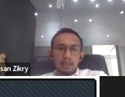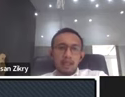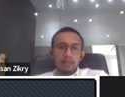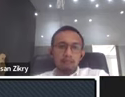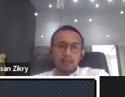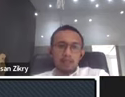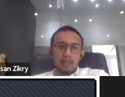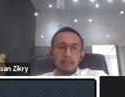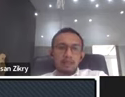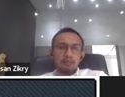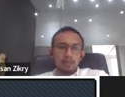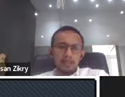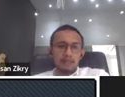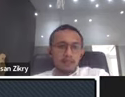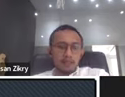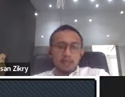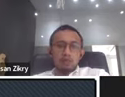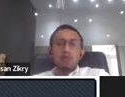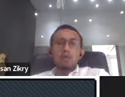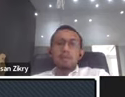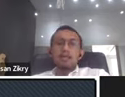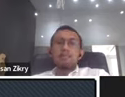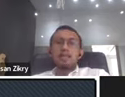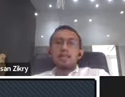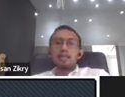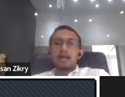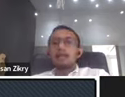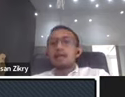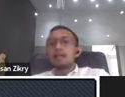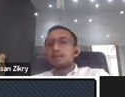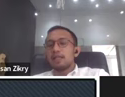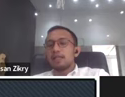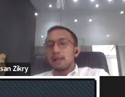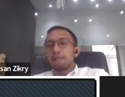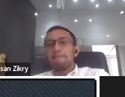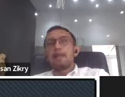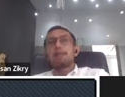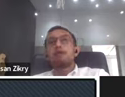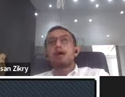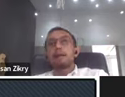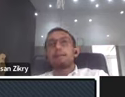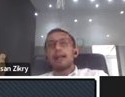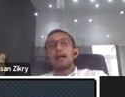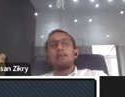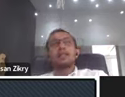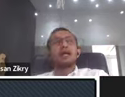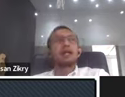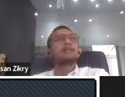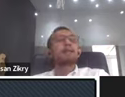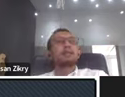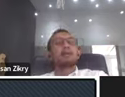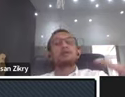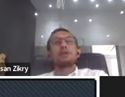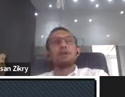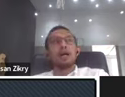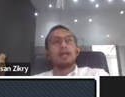waktu. Perhatikan ini di frasa terakhir di huruf C. Untuk kepentingan penyelidikan dan atau penyidikan, dalam KUHAP, larangan